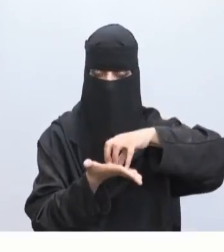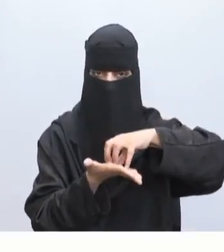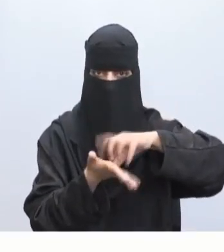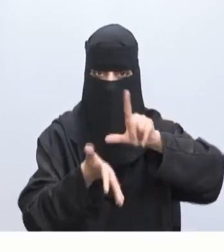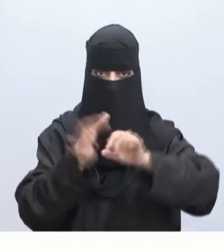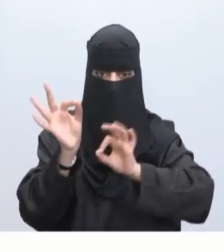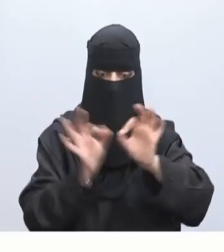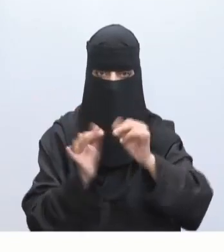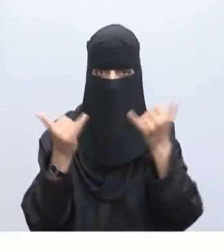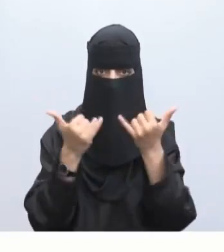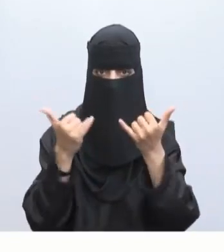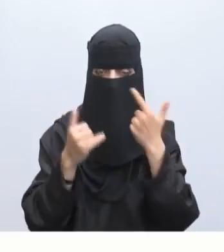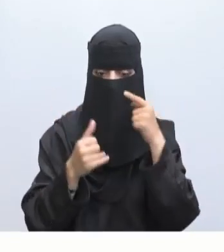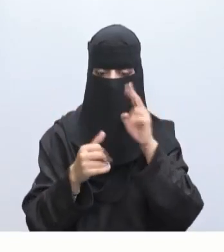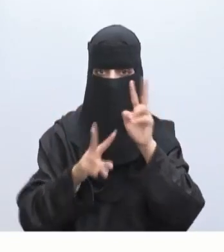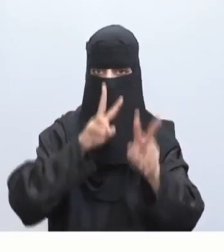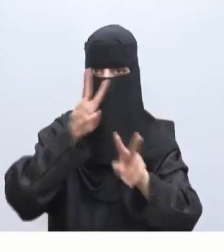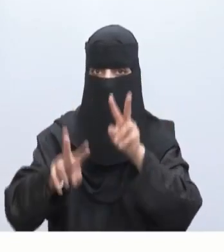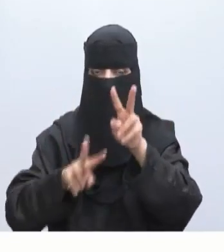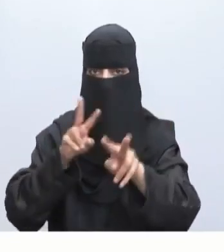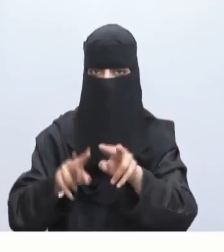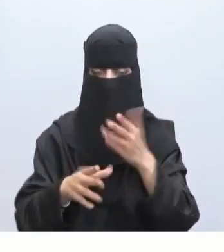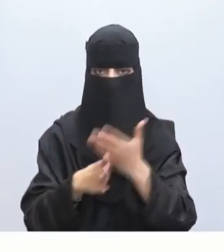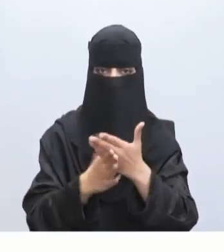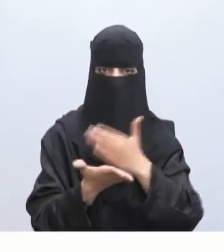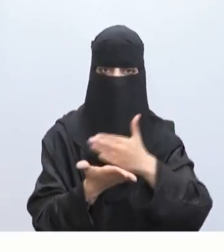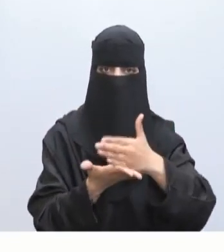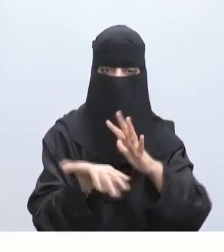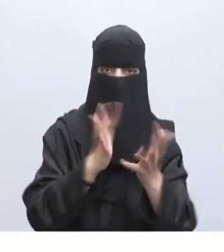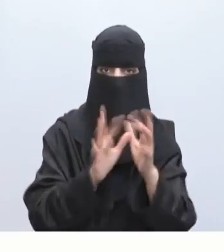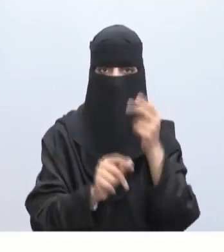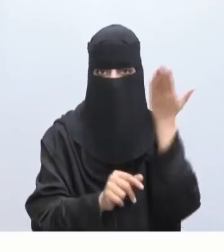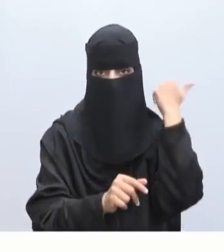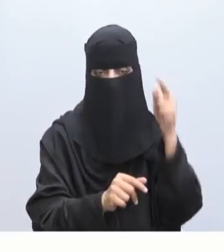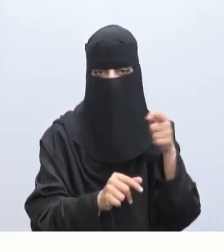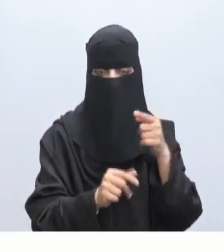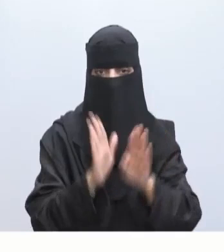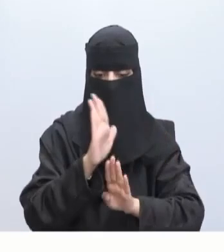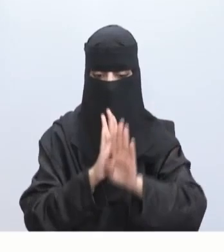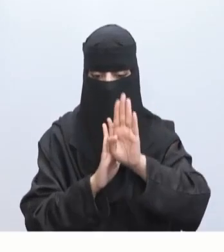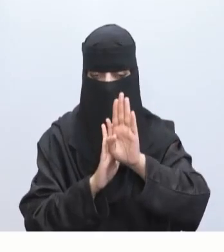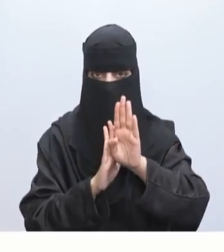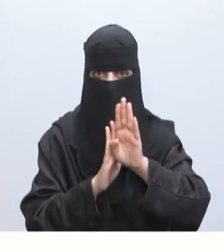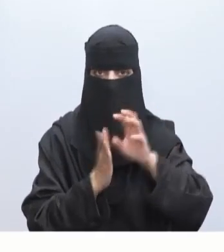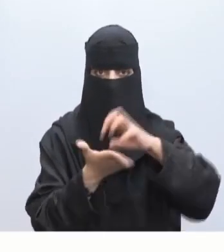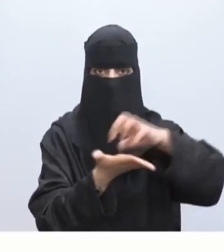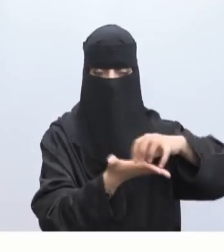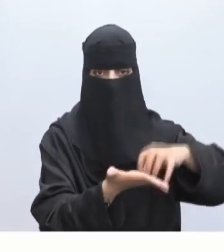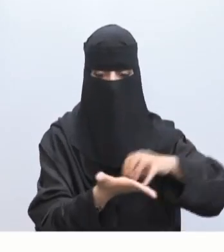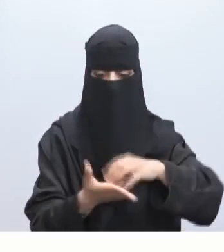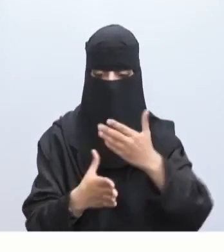الاستراتيجي المهم التي شهدت احداث التاريخ القديم في حضارات قبائل طسم